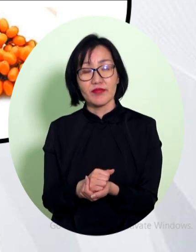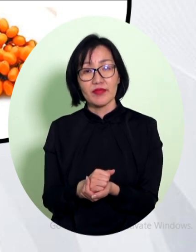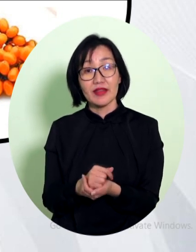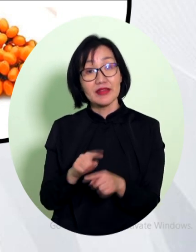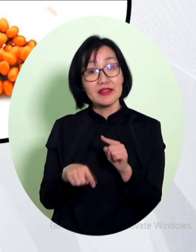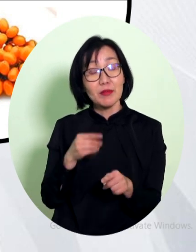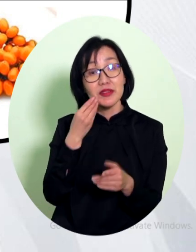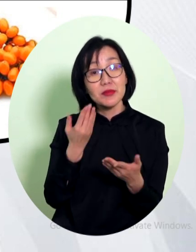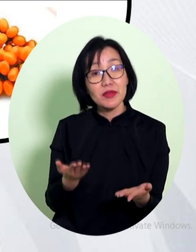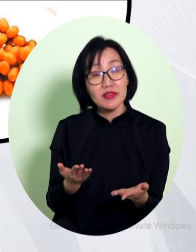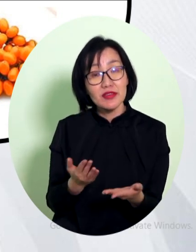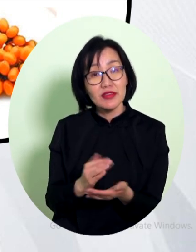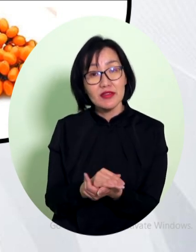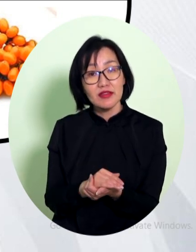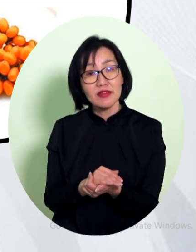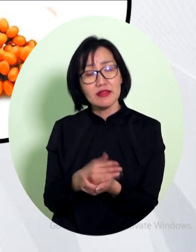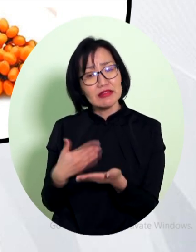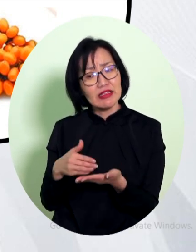Ямар жимс вэ нү?